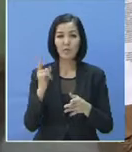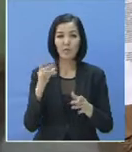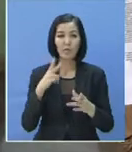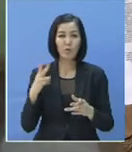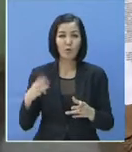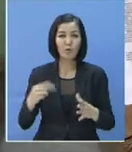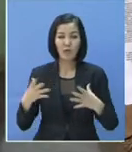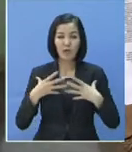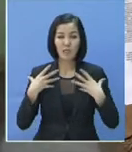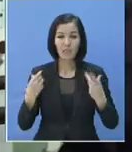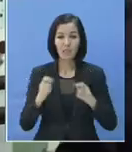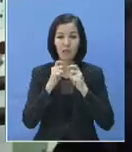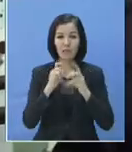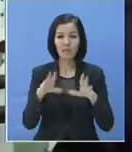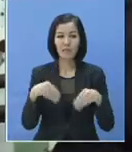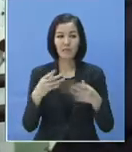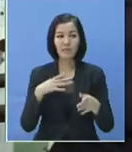тілеп, сыйлығын табыстады.